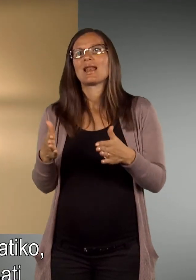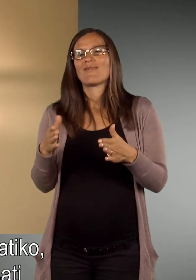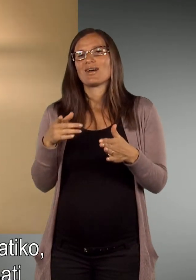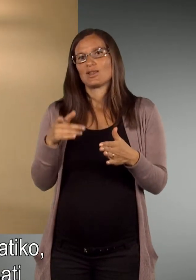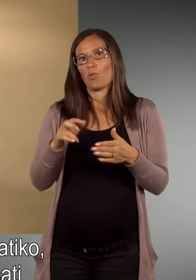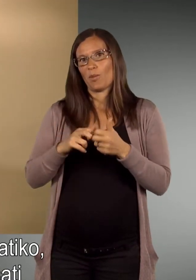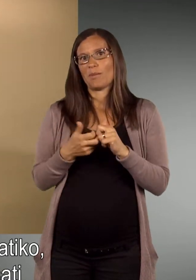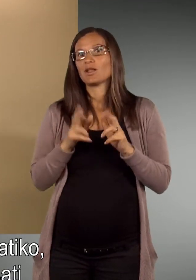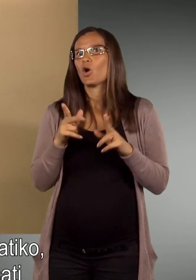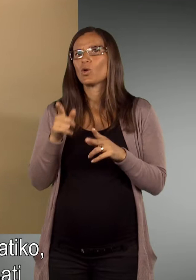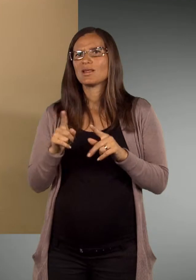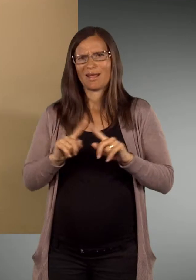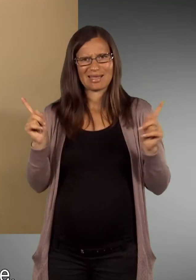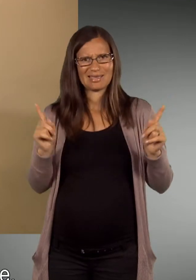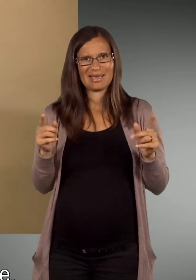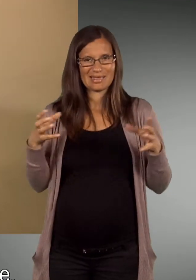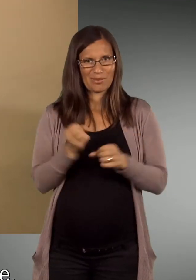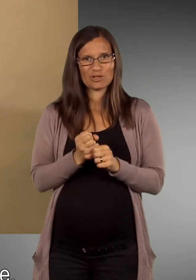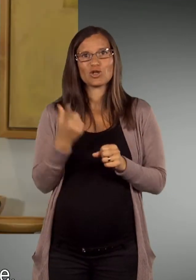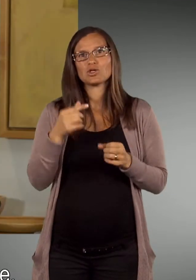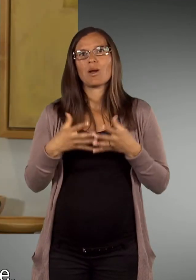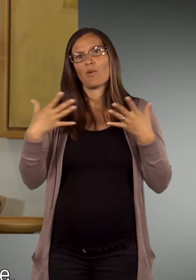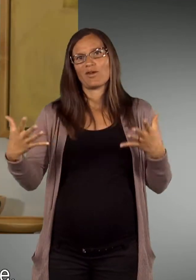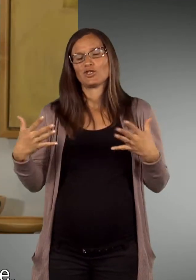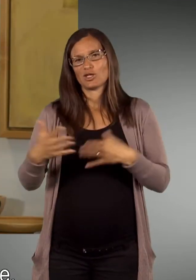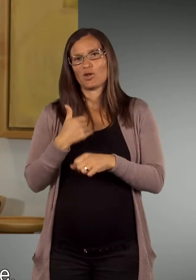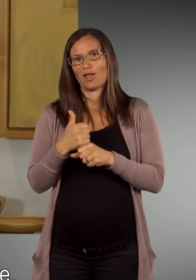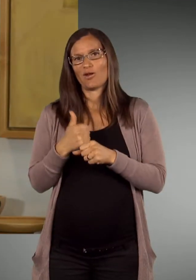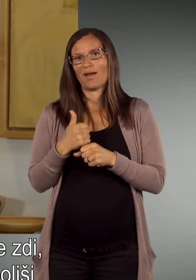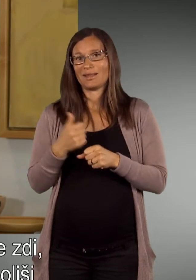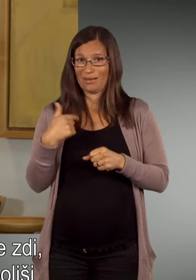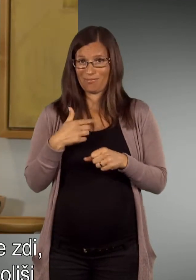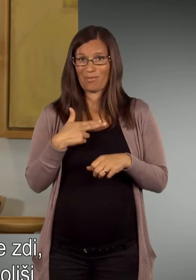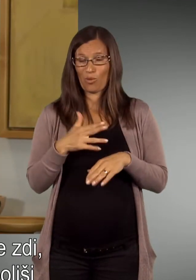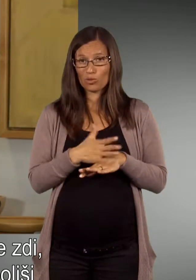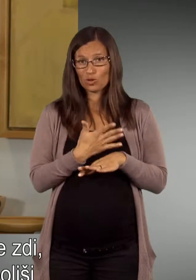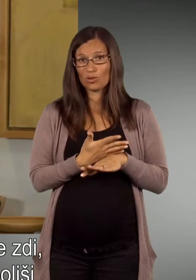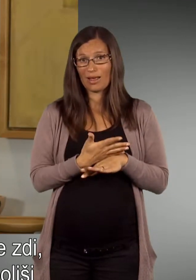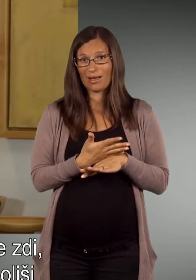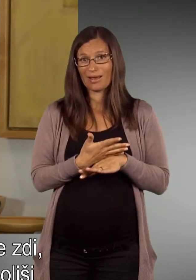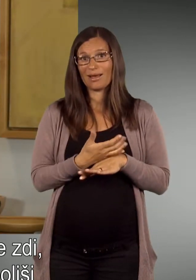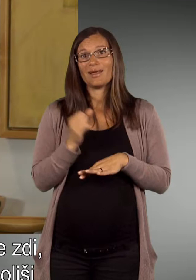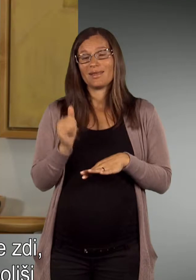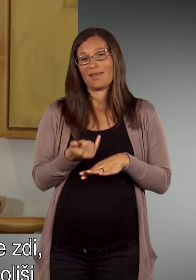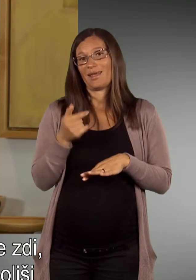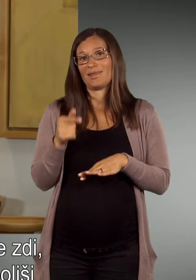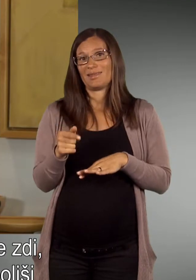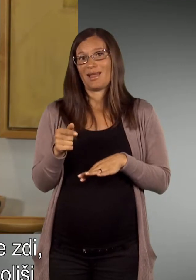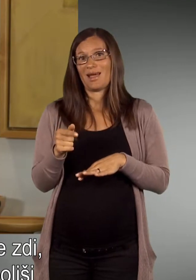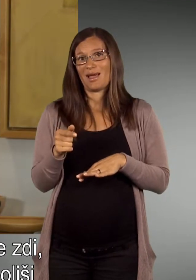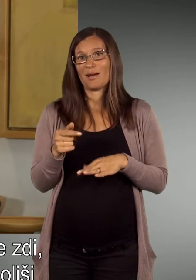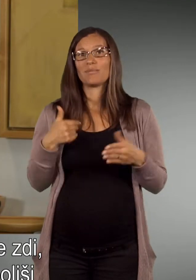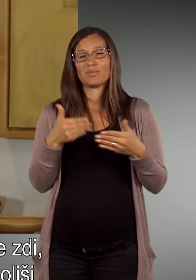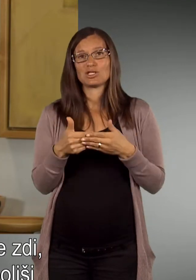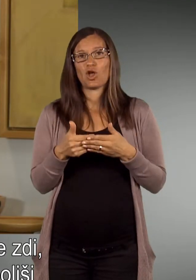razkorak zmanjšati oziroma povečati sodelovanje, in meni se zdi in za naš inštitut tudi, da je ta